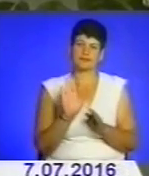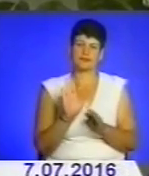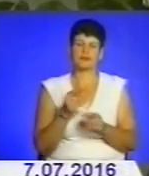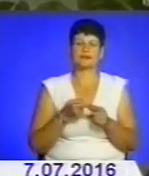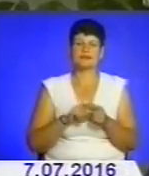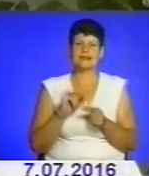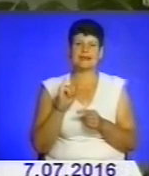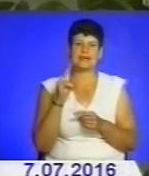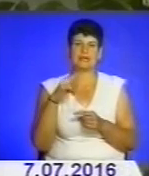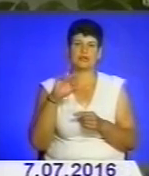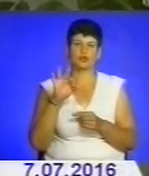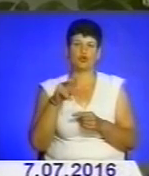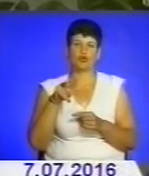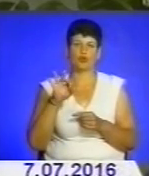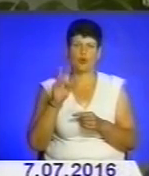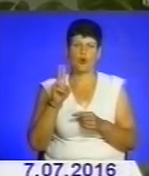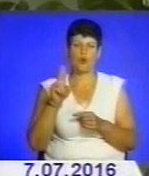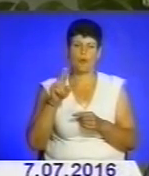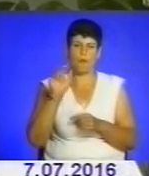ідолопоклонство. І відповідно